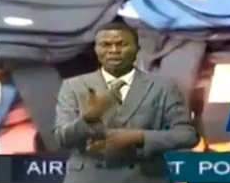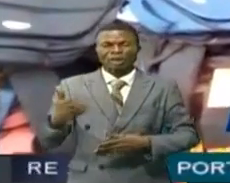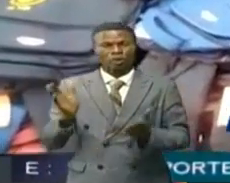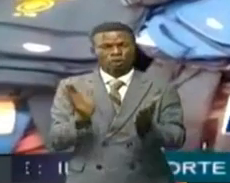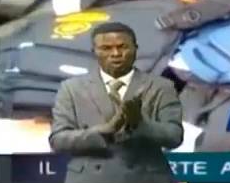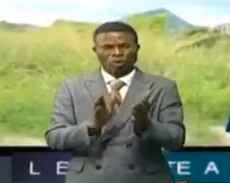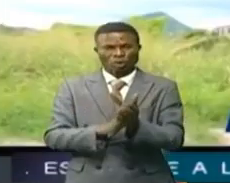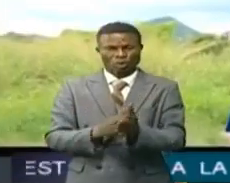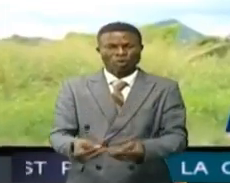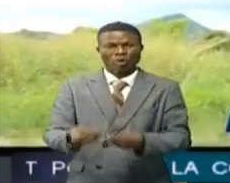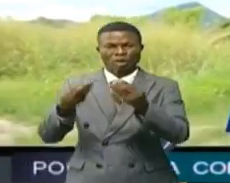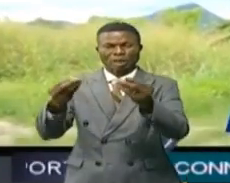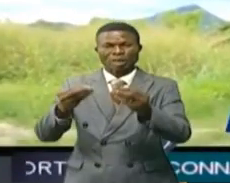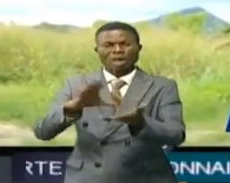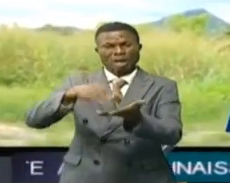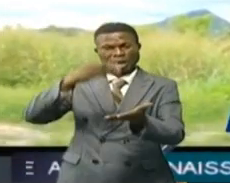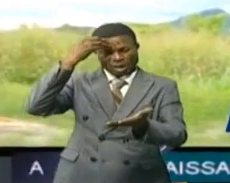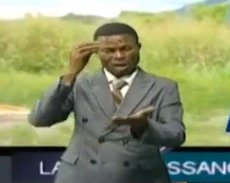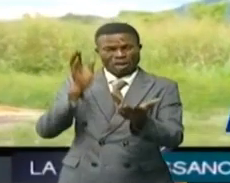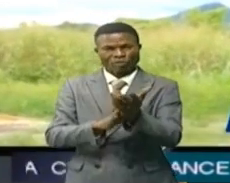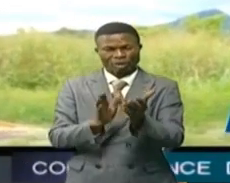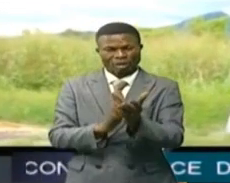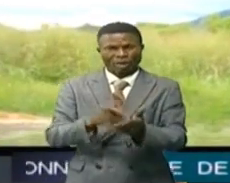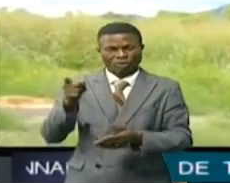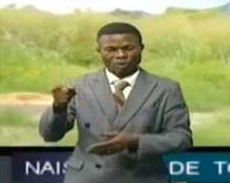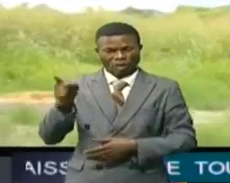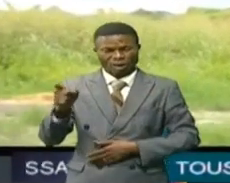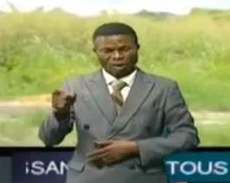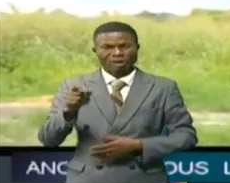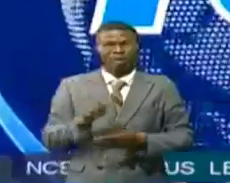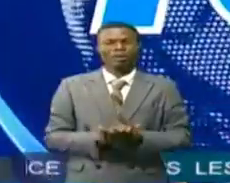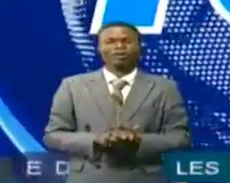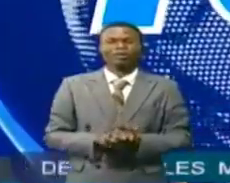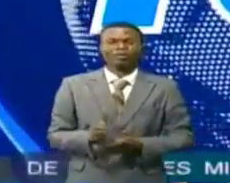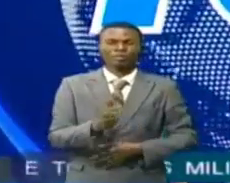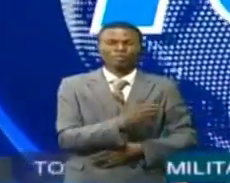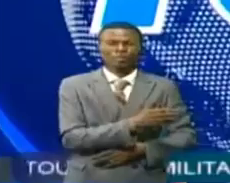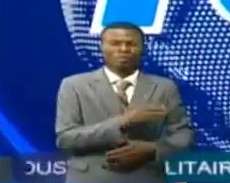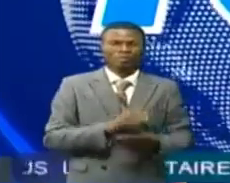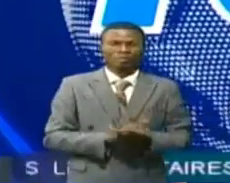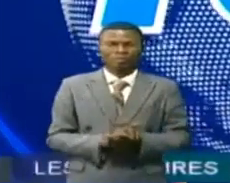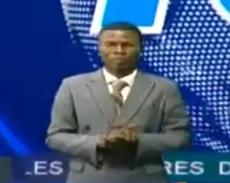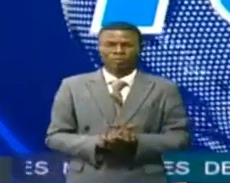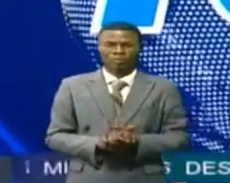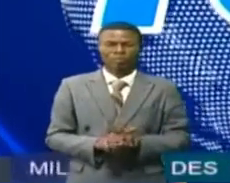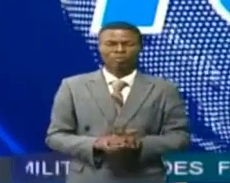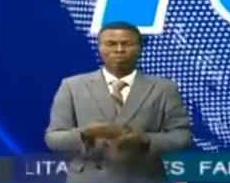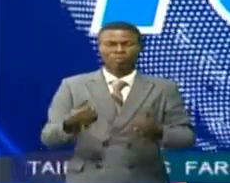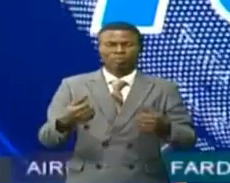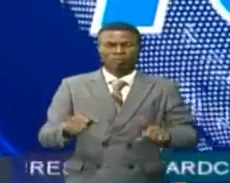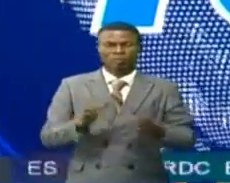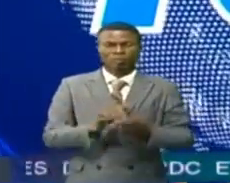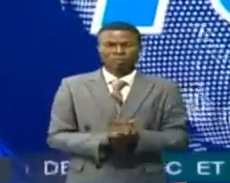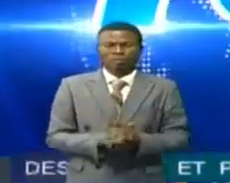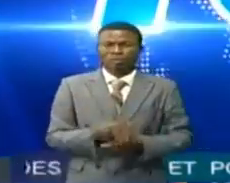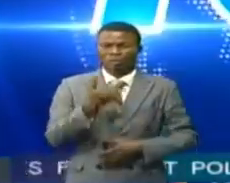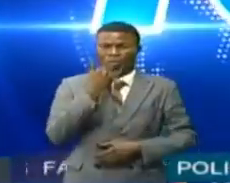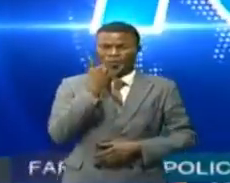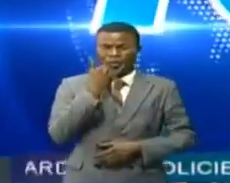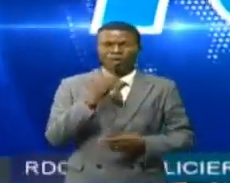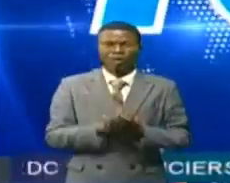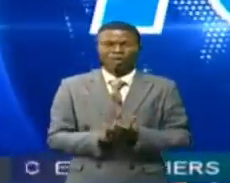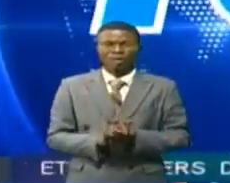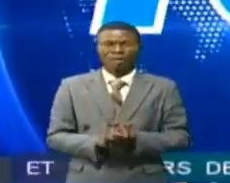doit doter aux écoliers et élèves de cette partie du territoire national. Sans doute reconnu la voix de notre